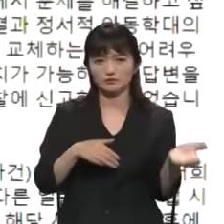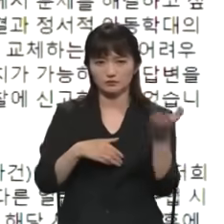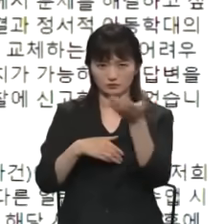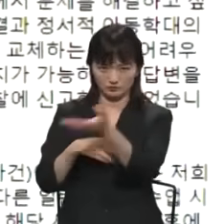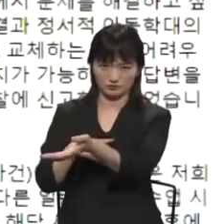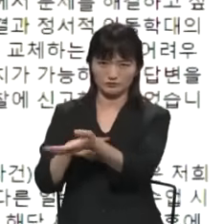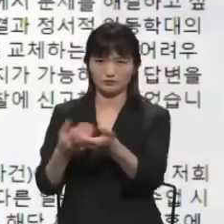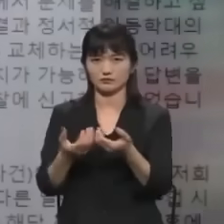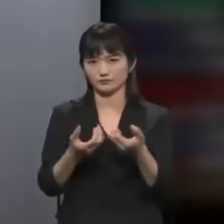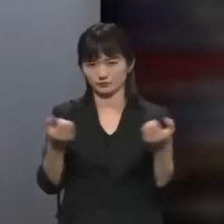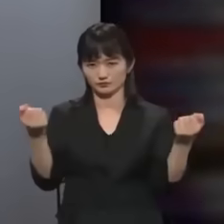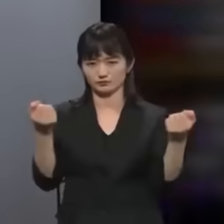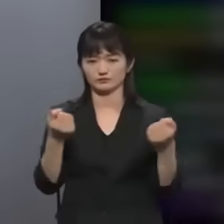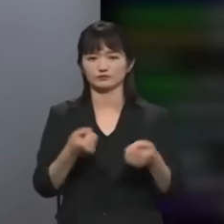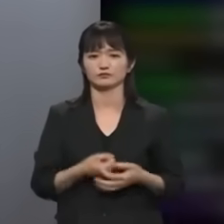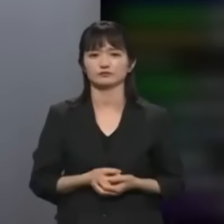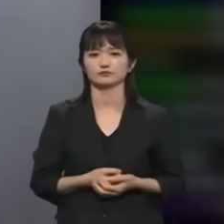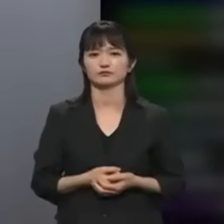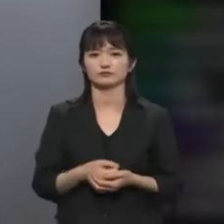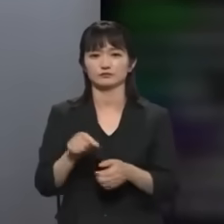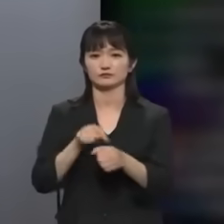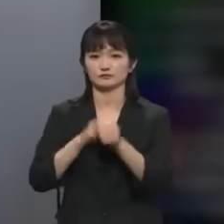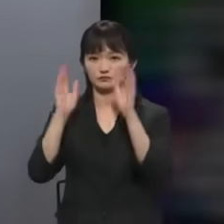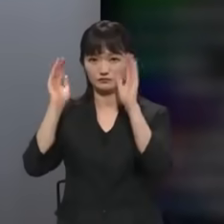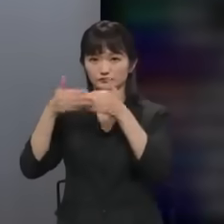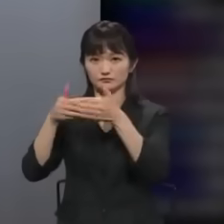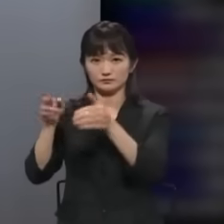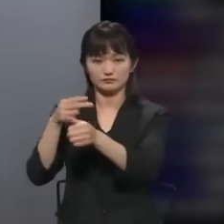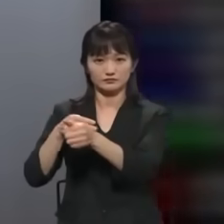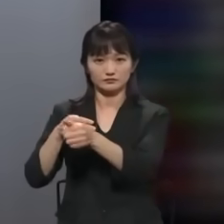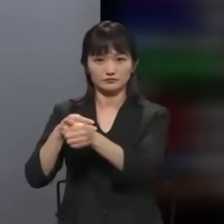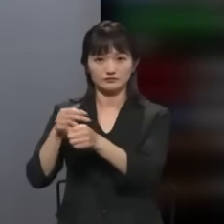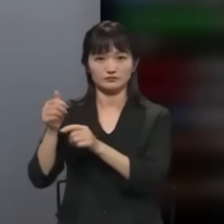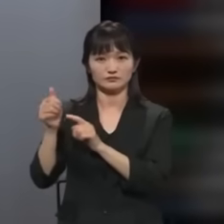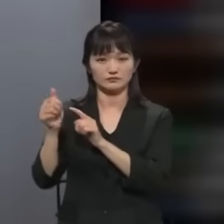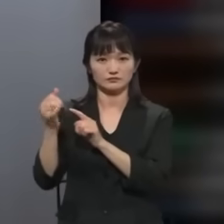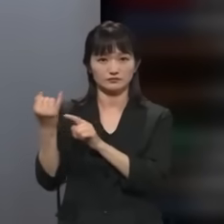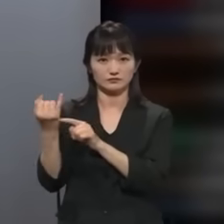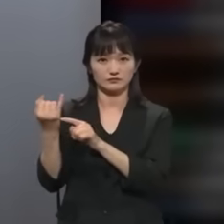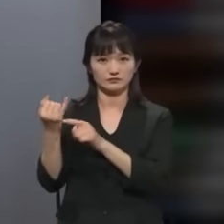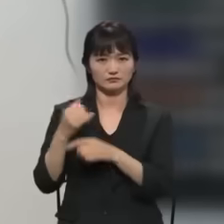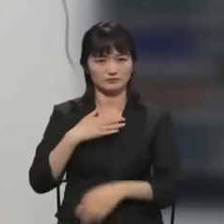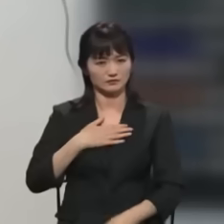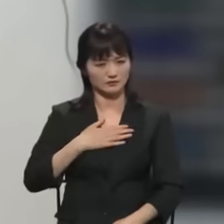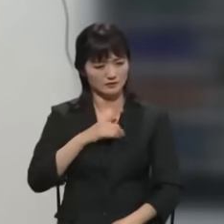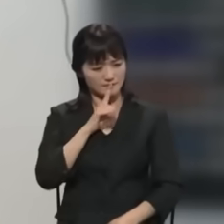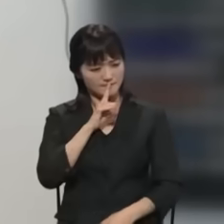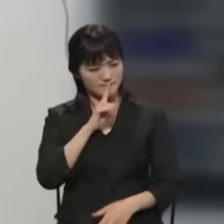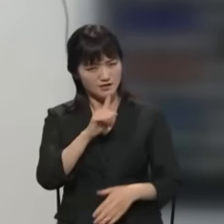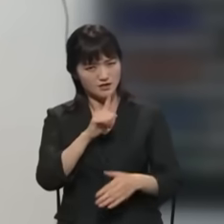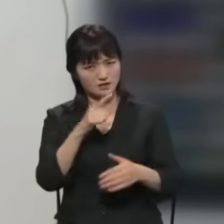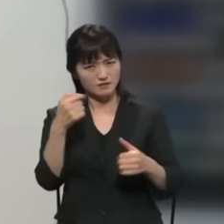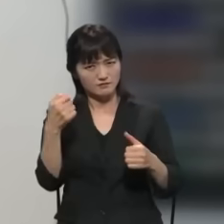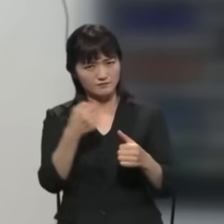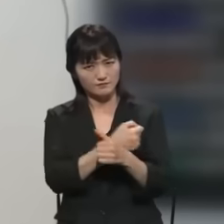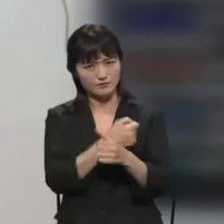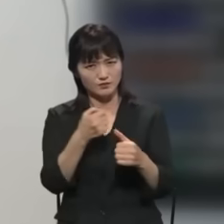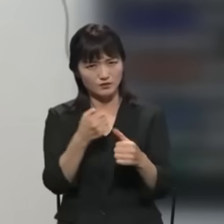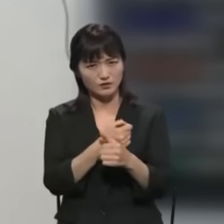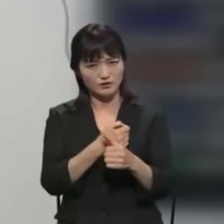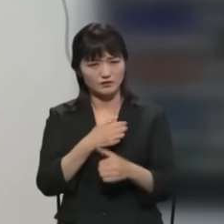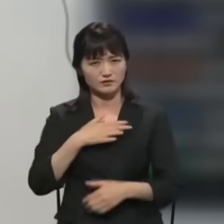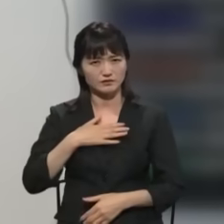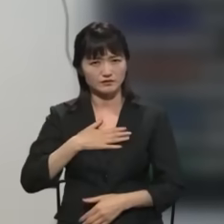이동이 됐는데 여기에서 특수학급 교사로부터 일종의 정서적인 언어폭력 정서적 학대를 당했다